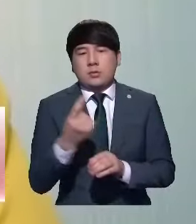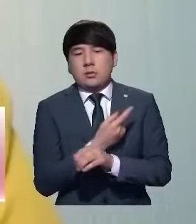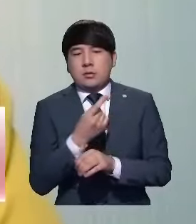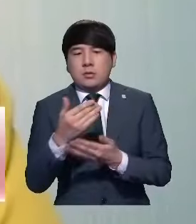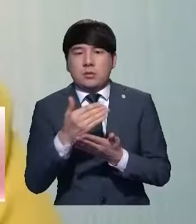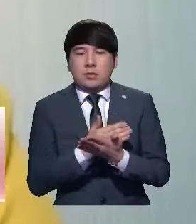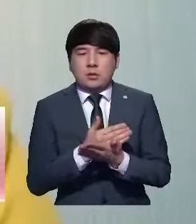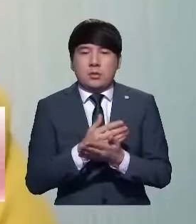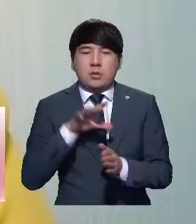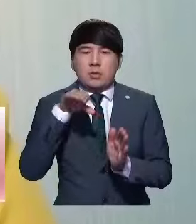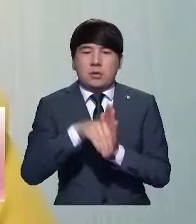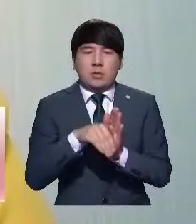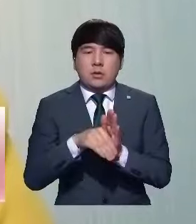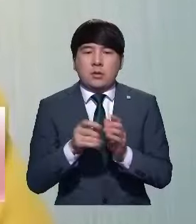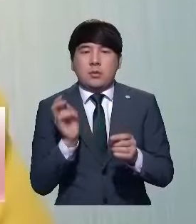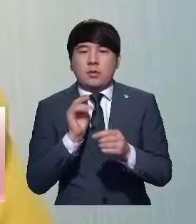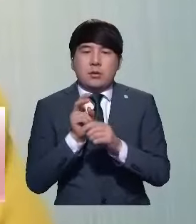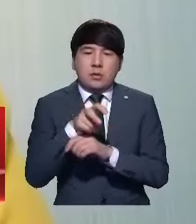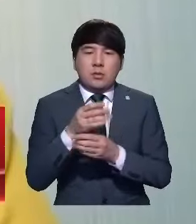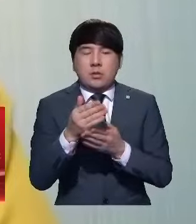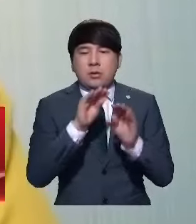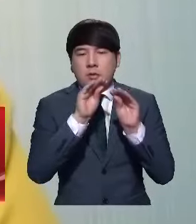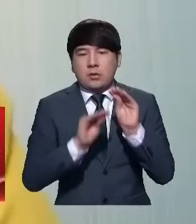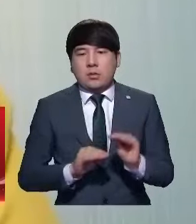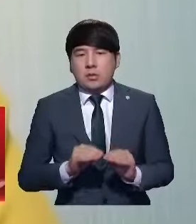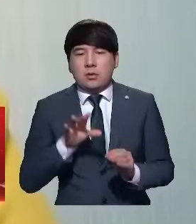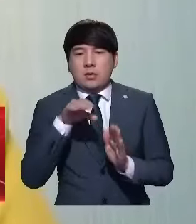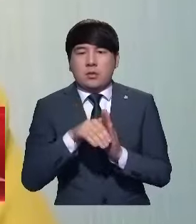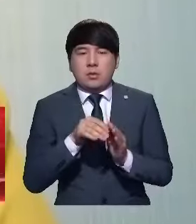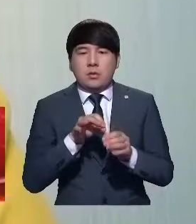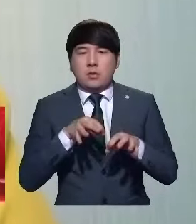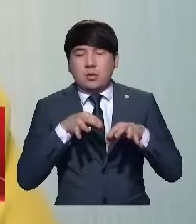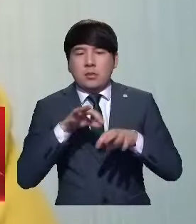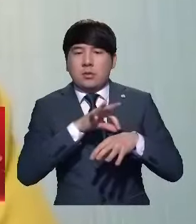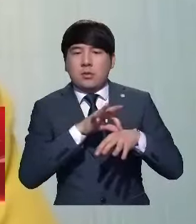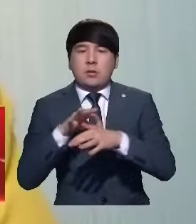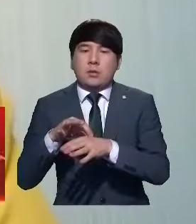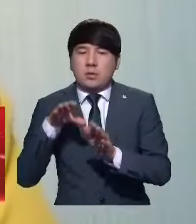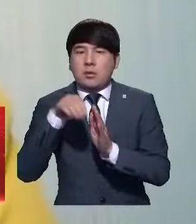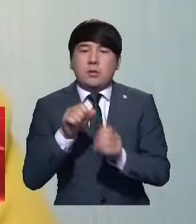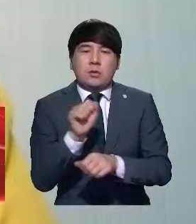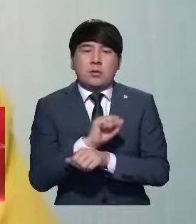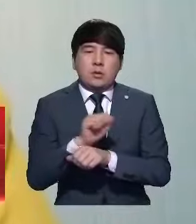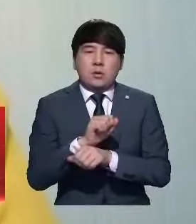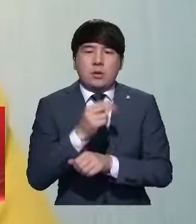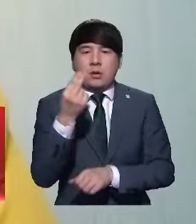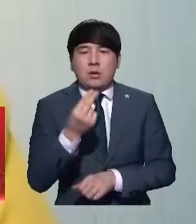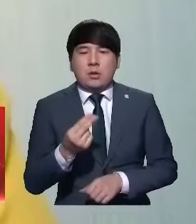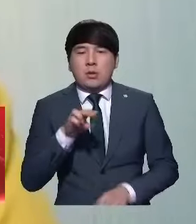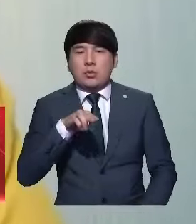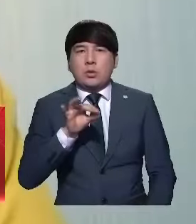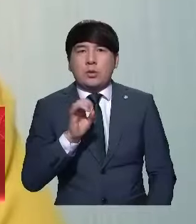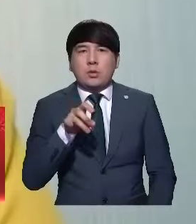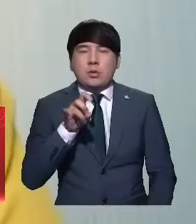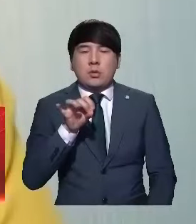неделю. На повестке дня у нас формирование, да, по прямому транспортному сообщению по направлению Астана-Доха. Вот, то есть